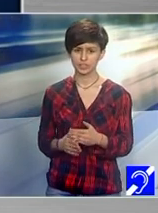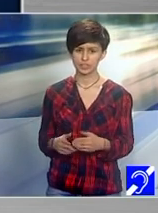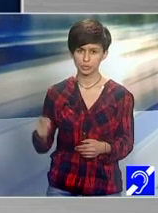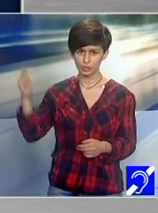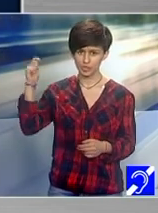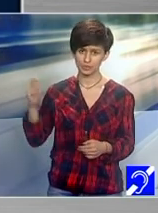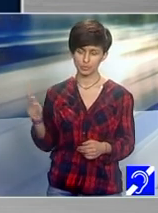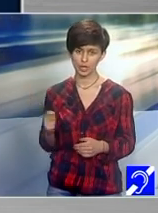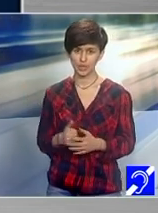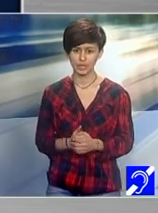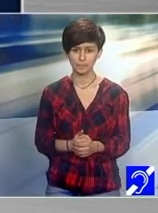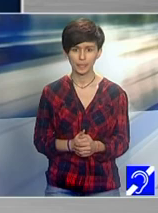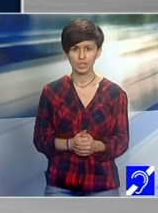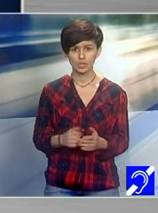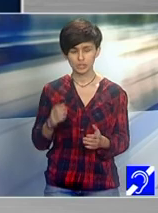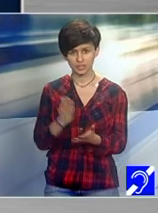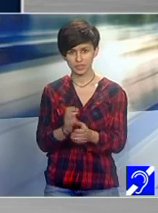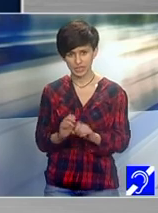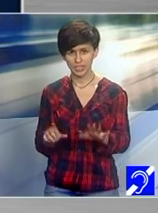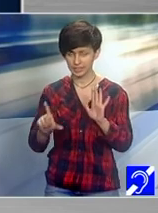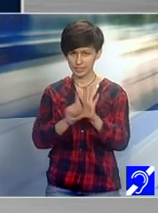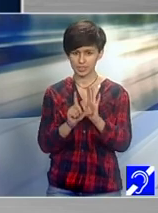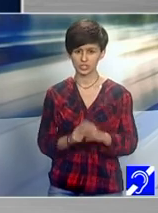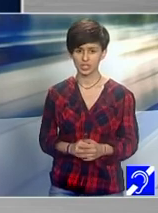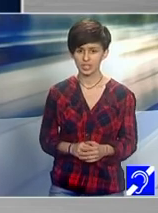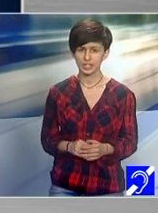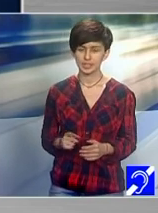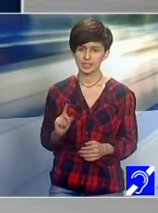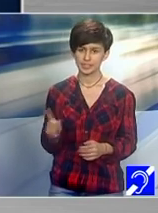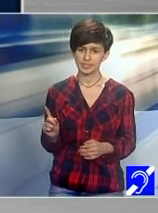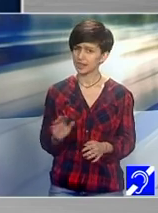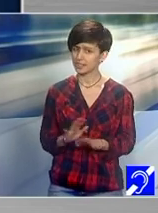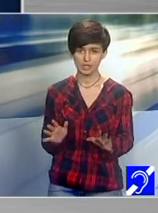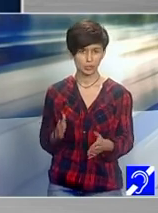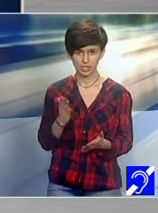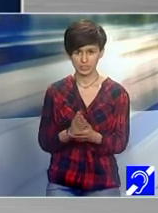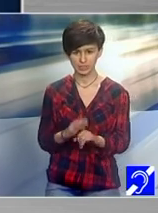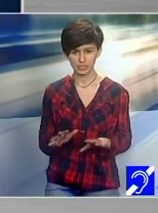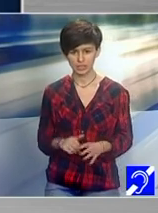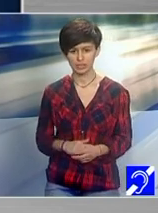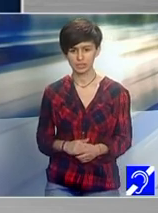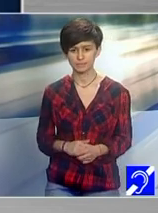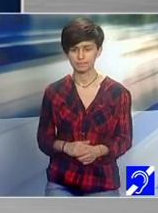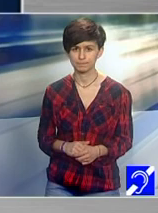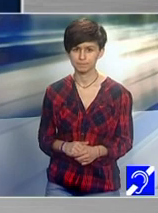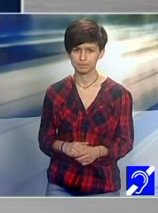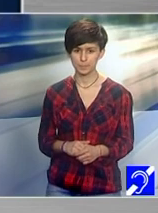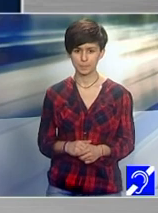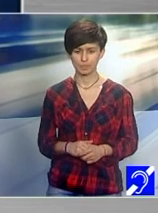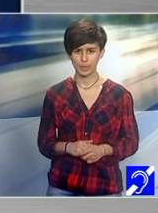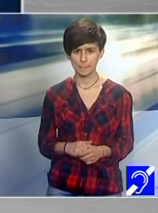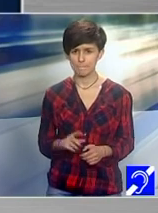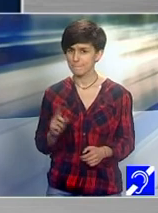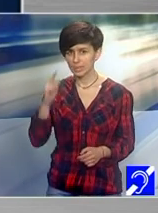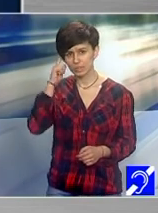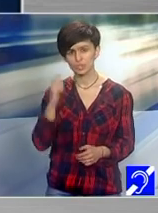nimeni acel proiect, nici măcar domnul ministru Achimaș Cădariu de la minister, că l-am întrebat direct, dumneavoastră, ați văzut? Nu, n-am văzut. Știți când e gata? Nu, nu știm,